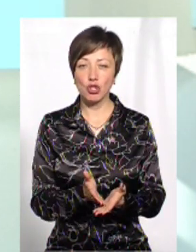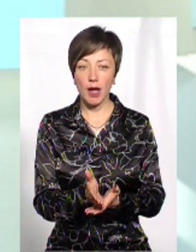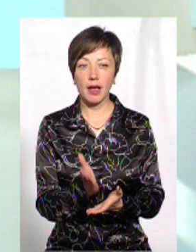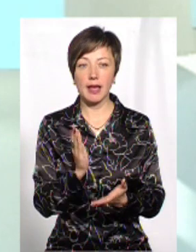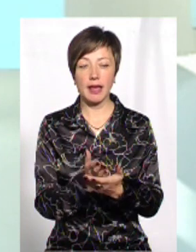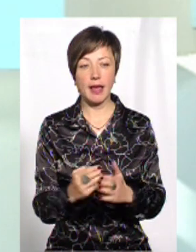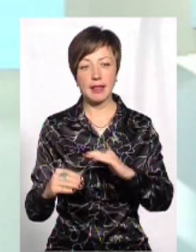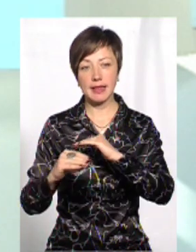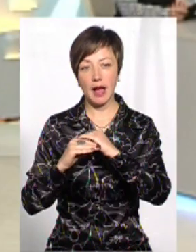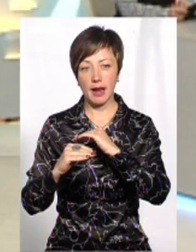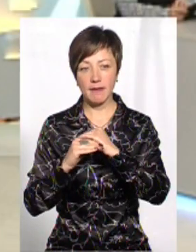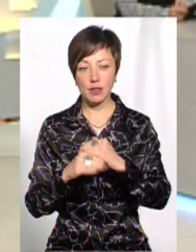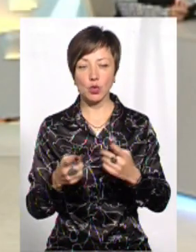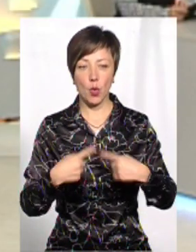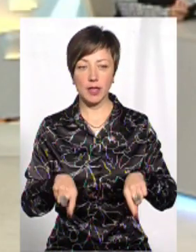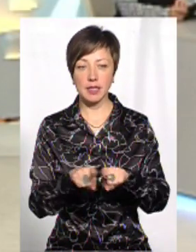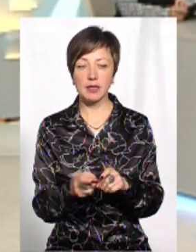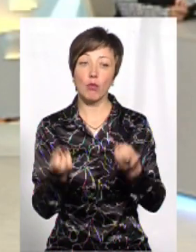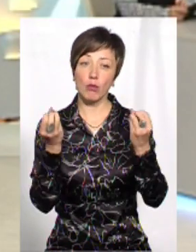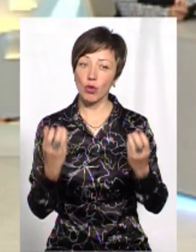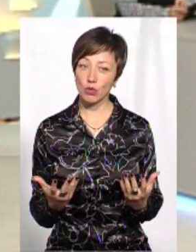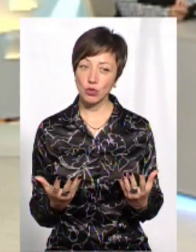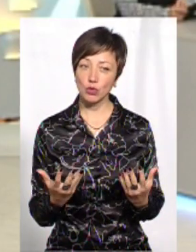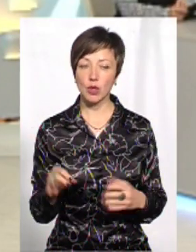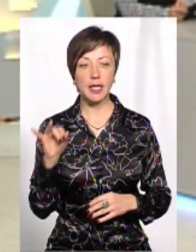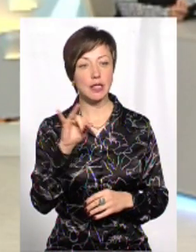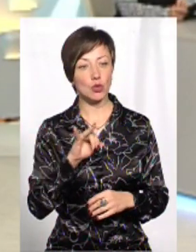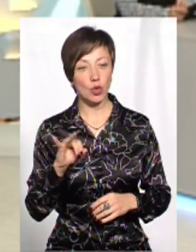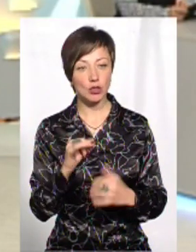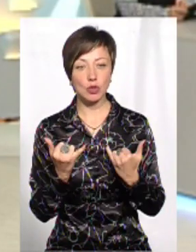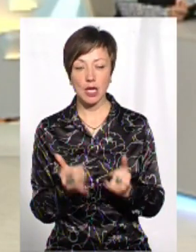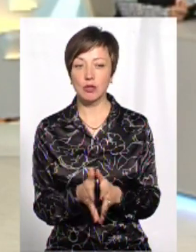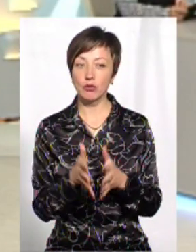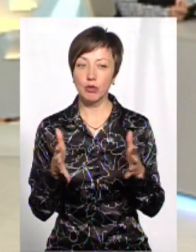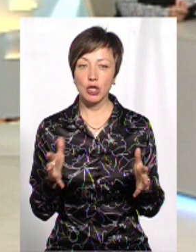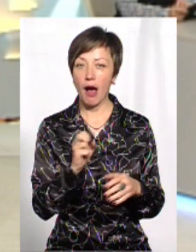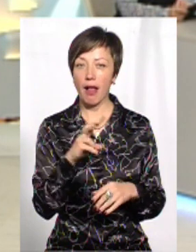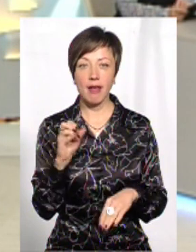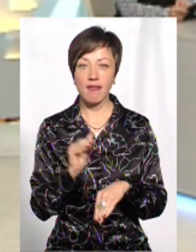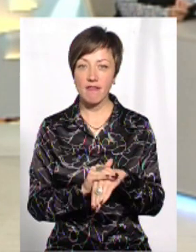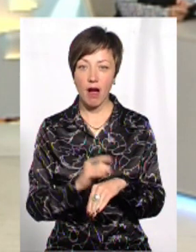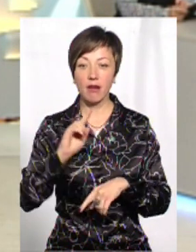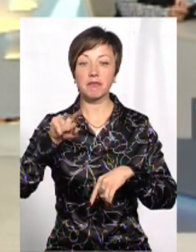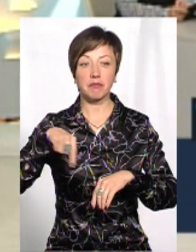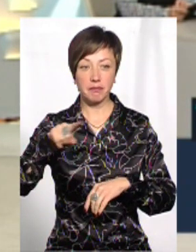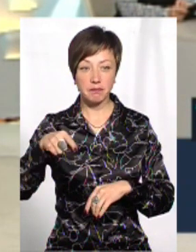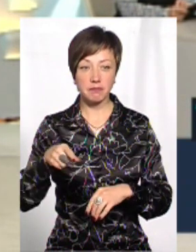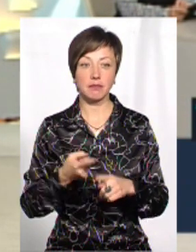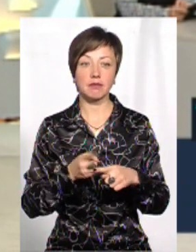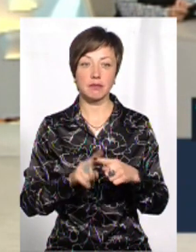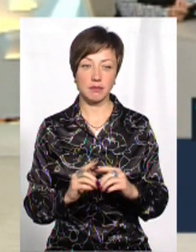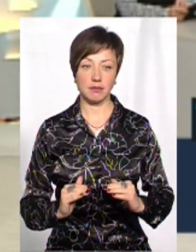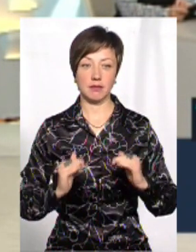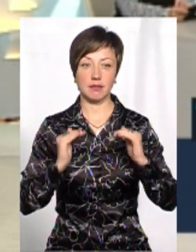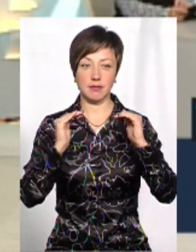є на рівні із тими організаціями, які просто історично зараз більші, але не факт, що і ці колись не доростуть до їхнього